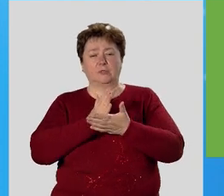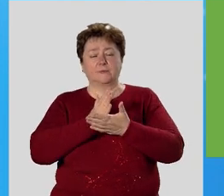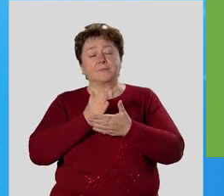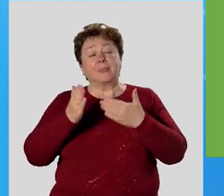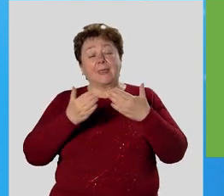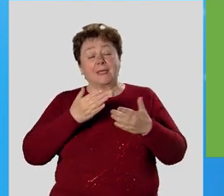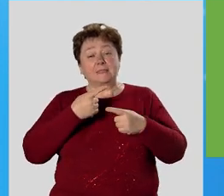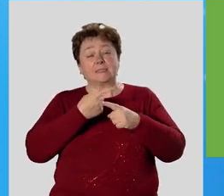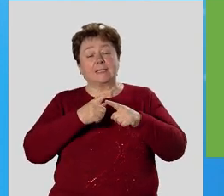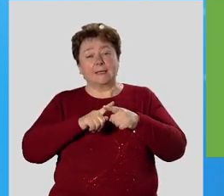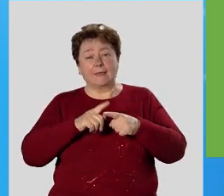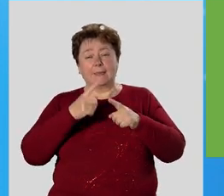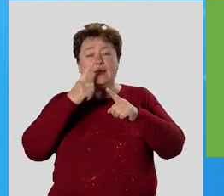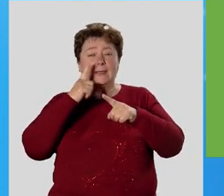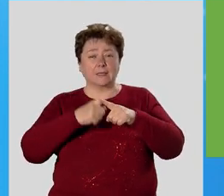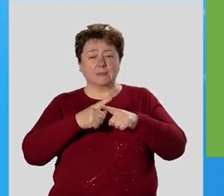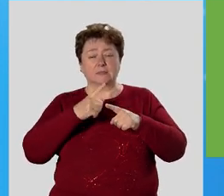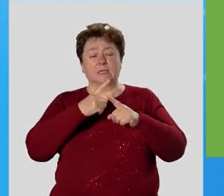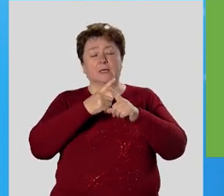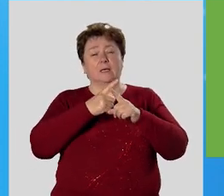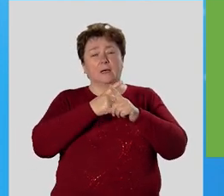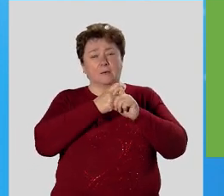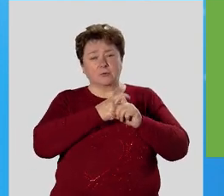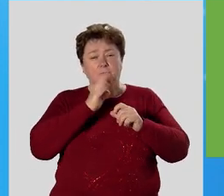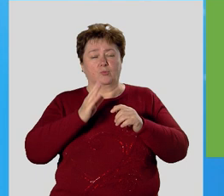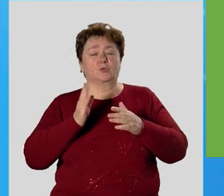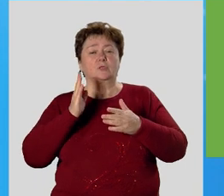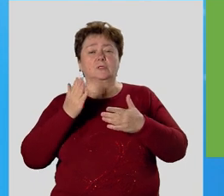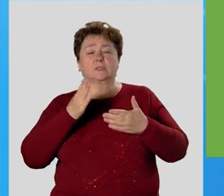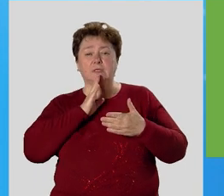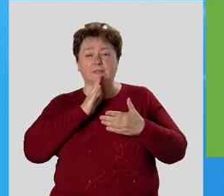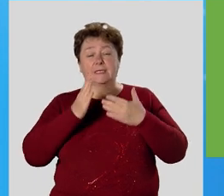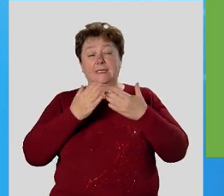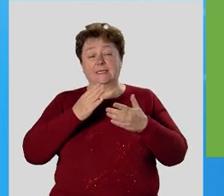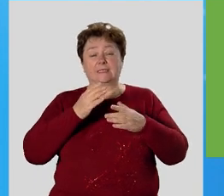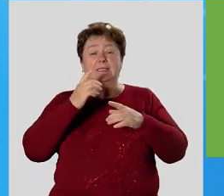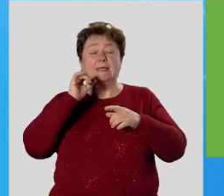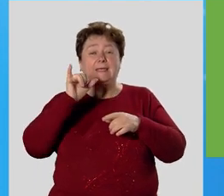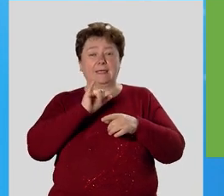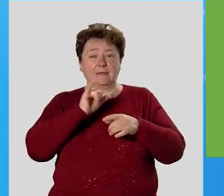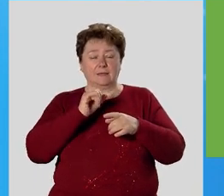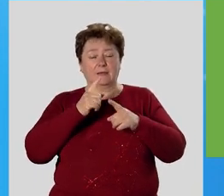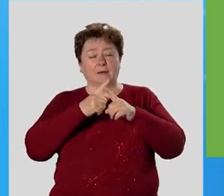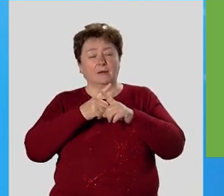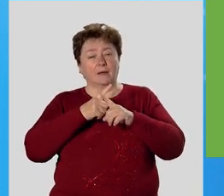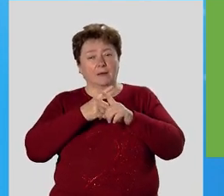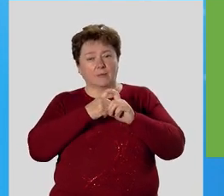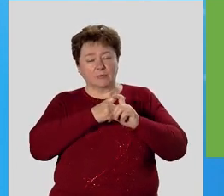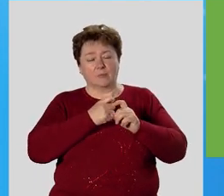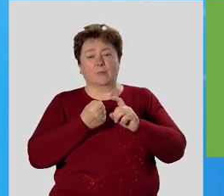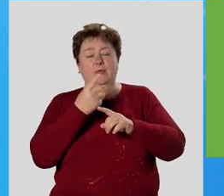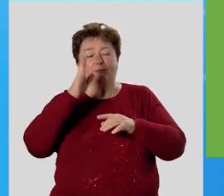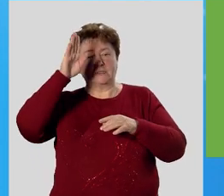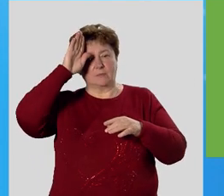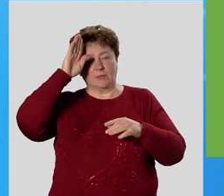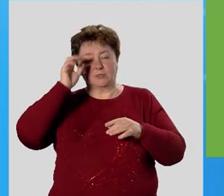Y-хромосомы. Если это будет X-хромосома, тогда появится девочка. Если будет Y-хромосома, то тогда